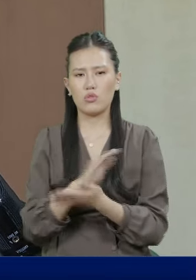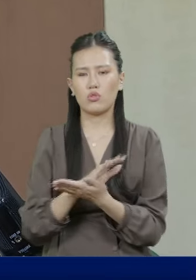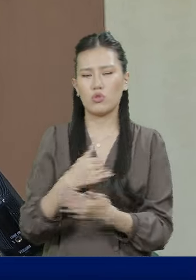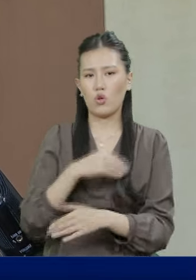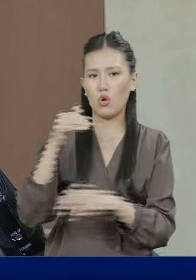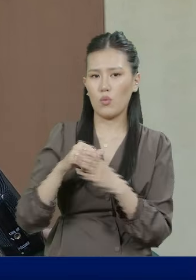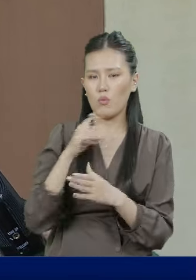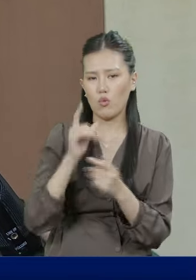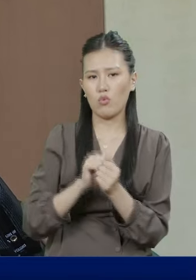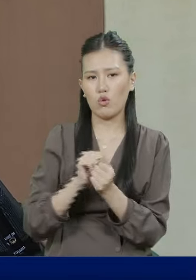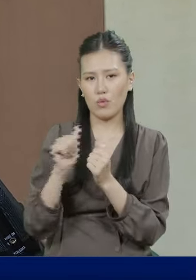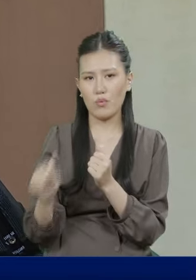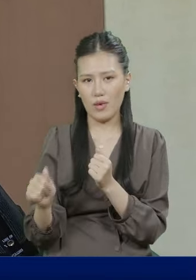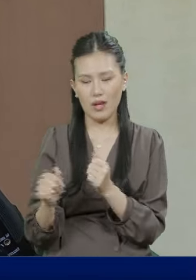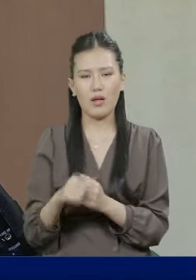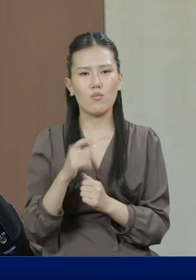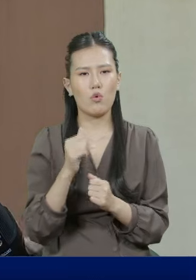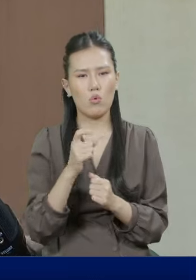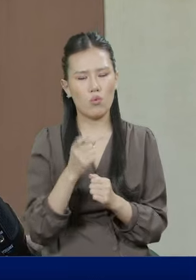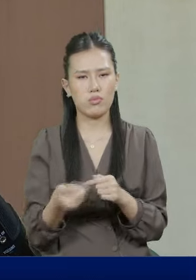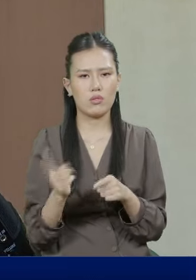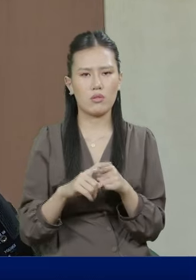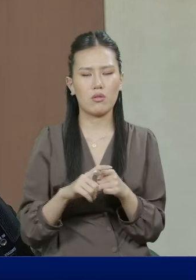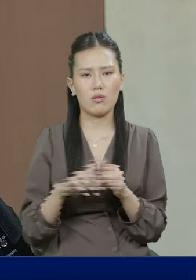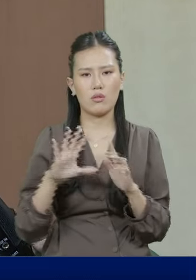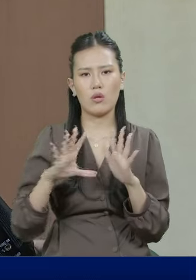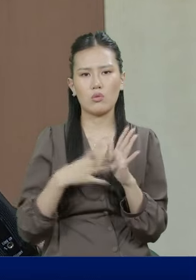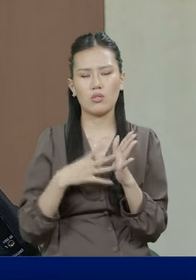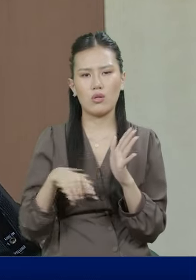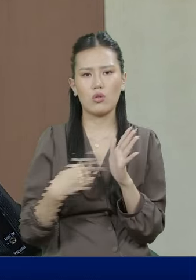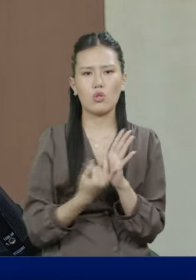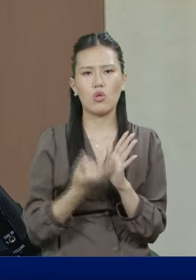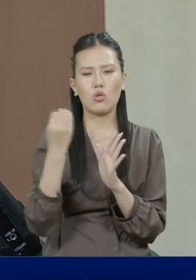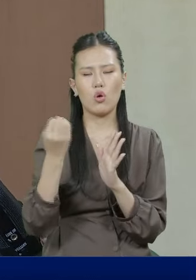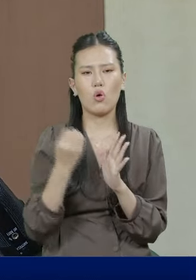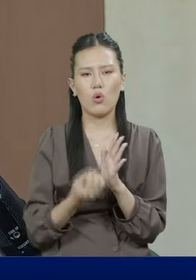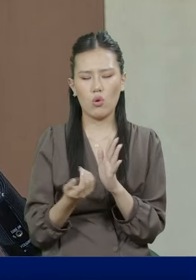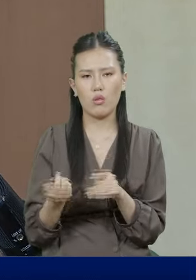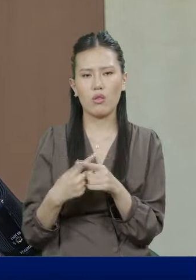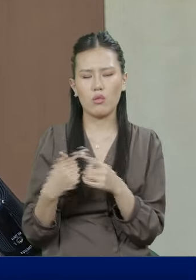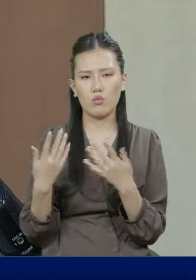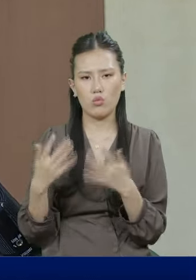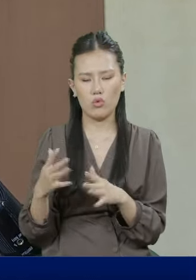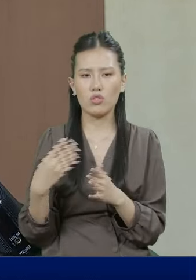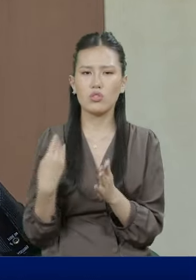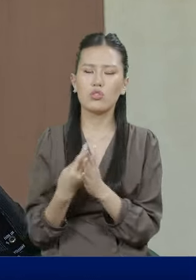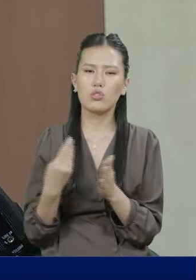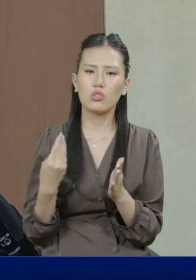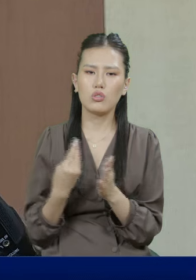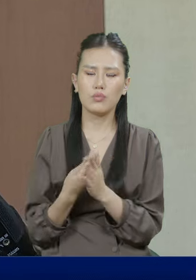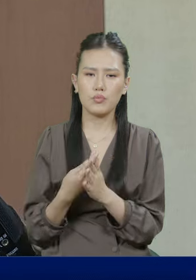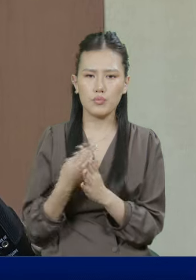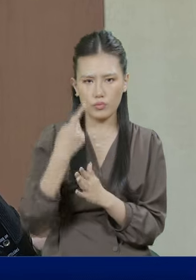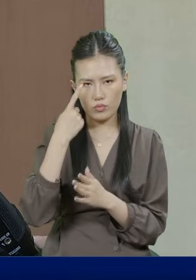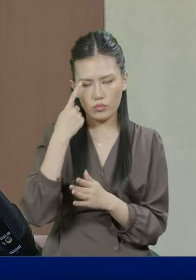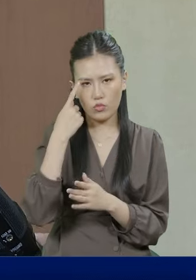шинжилдэг. За энэ төлбөрүүд бол дунджаар нэг 19.7 орчим хувиар нэмэгдсэж байгаа. За жишээ бол дурдах юм бол одоо